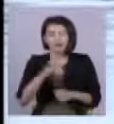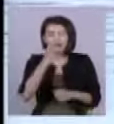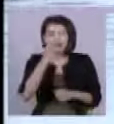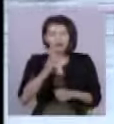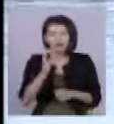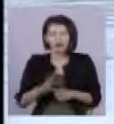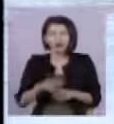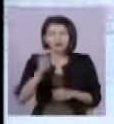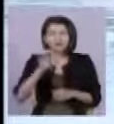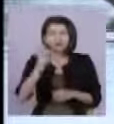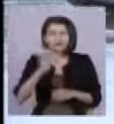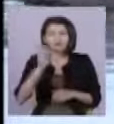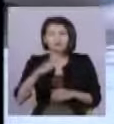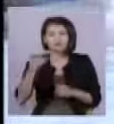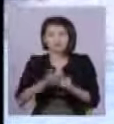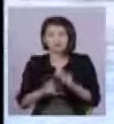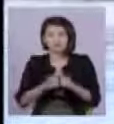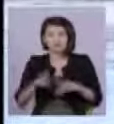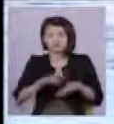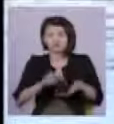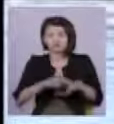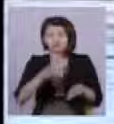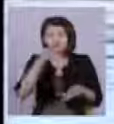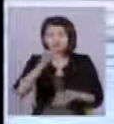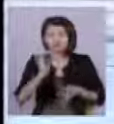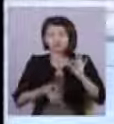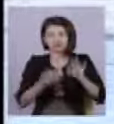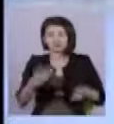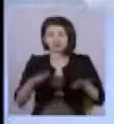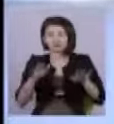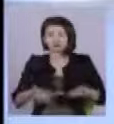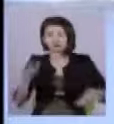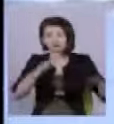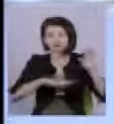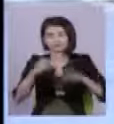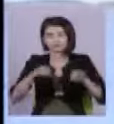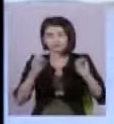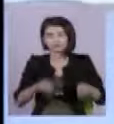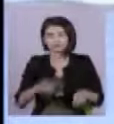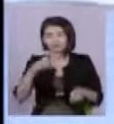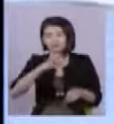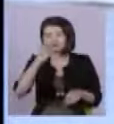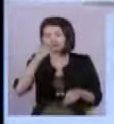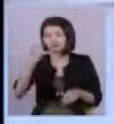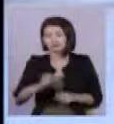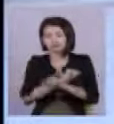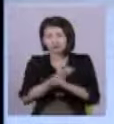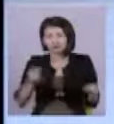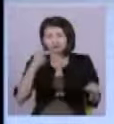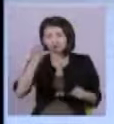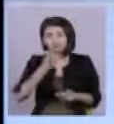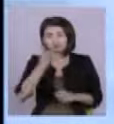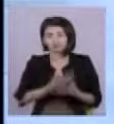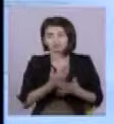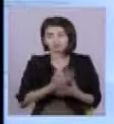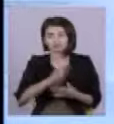Су полициясы павлодарлықтарға рұқсат етілген қауіпсіз жерлерде ғана суға түсуге болатынын ескертуде. Ал өзен маңында ішімдік ішіп суға түскендерге 5